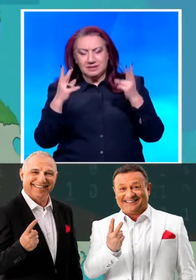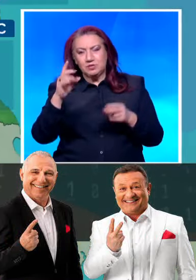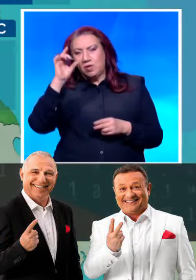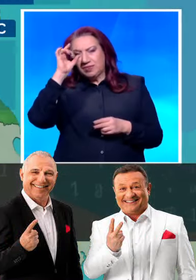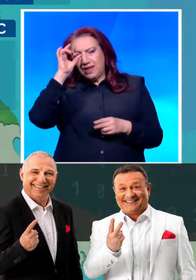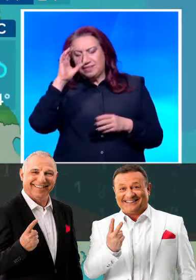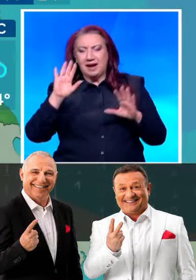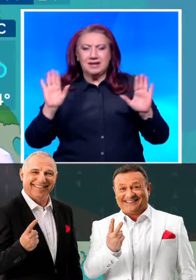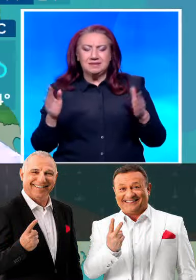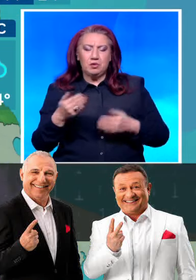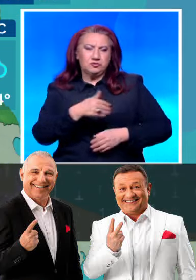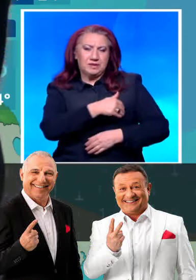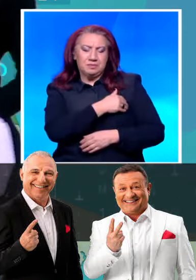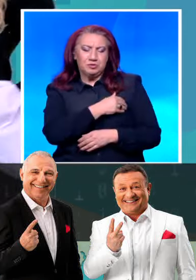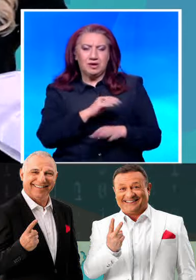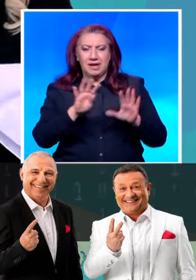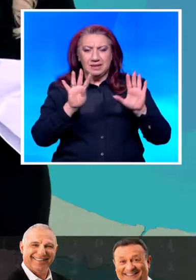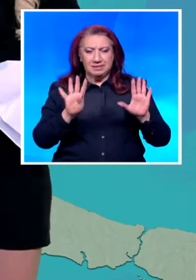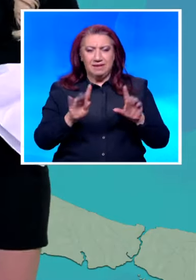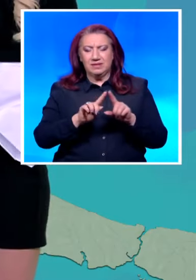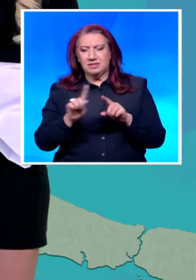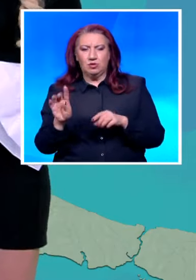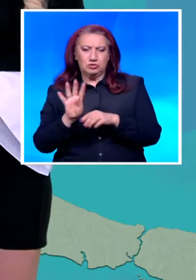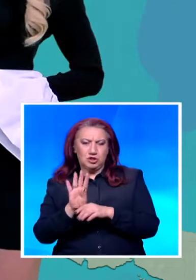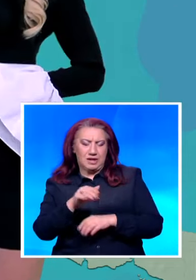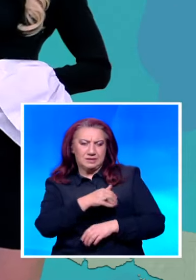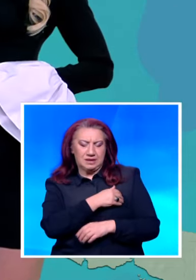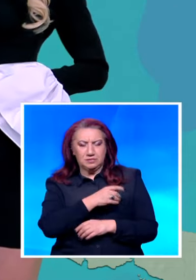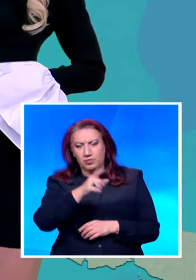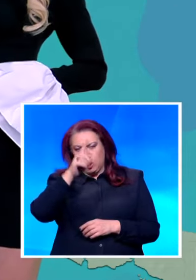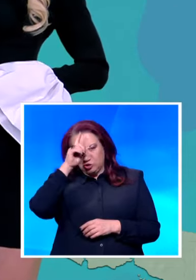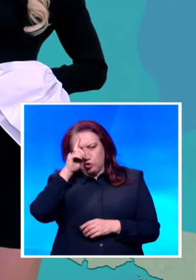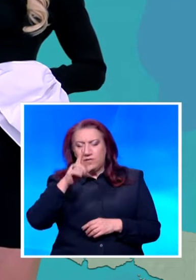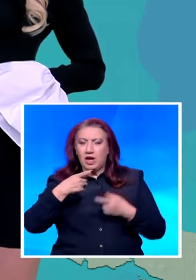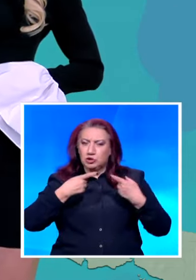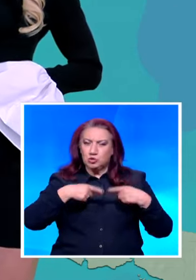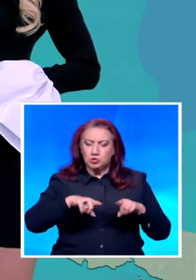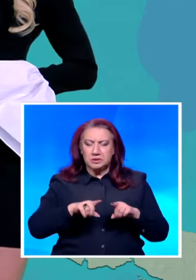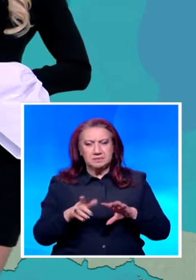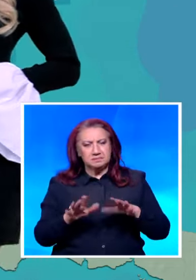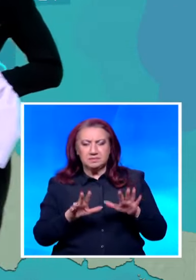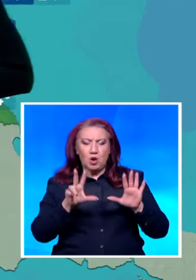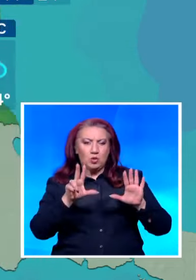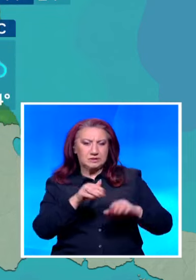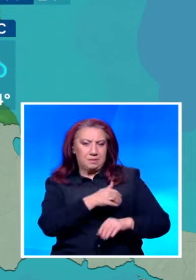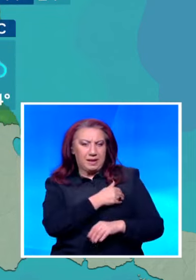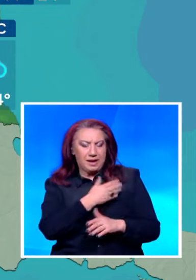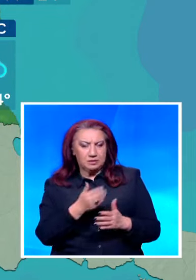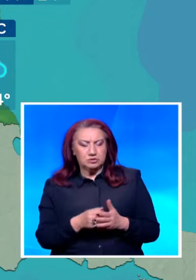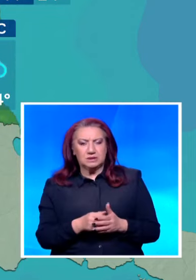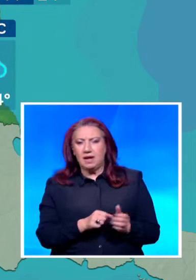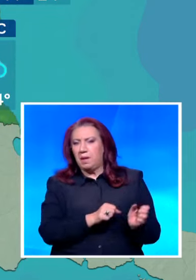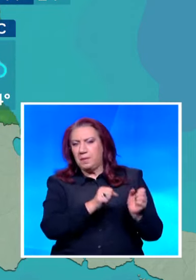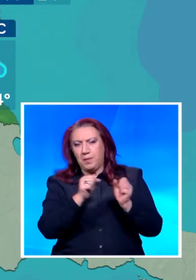ден ще започне с температури между 9 и 14° в софия температурата сутринта ще бъде около 88° през